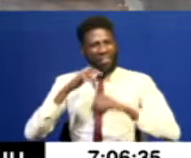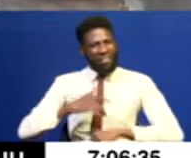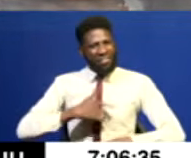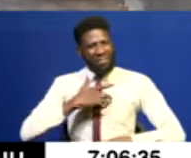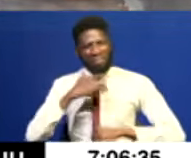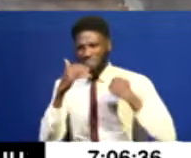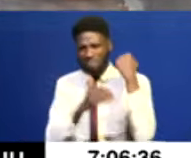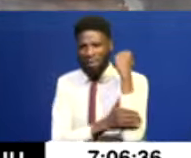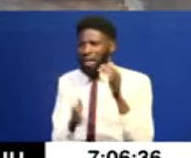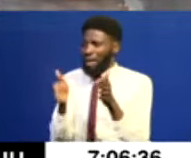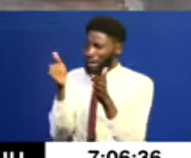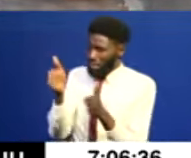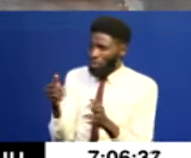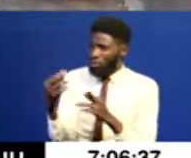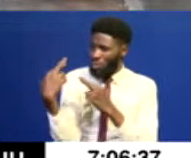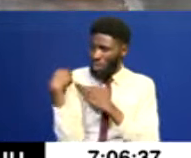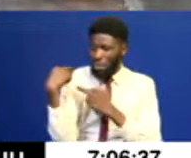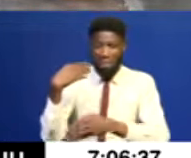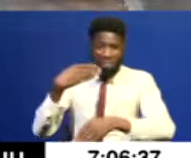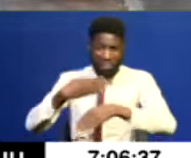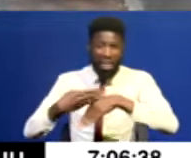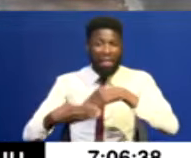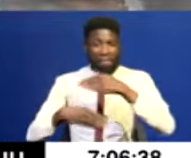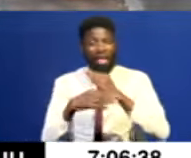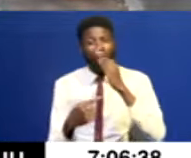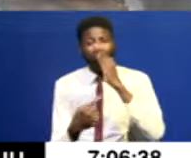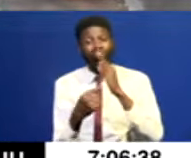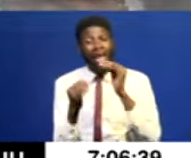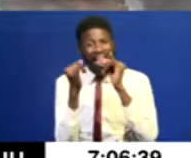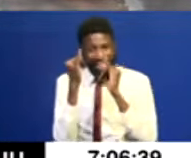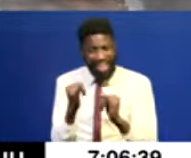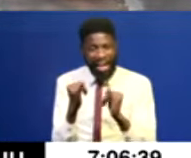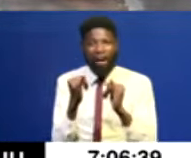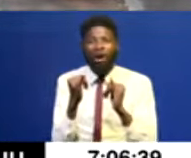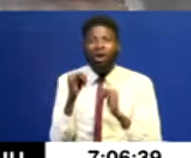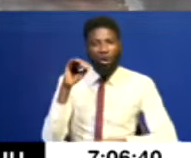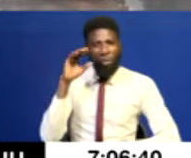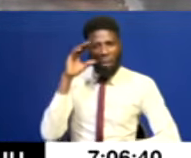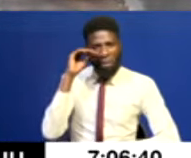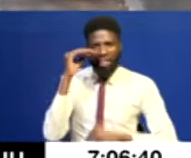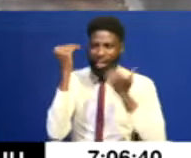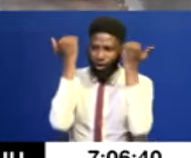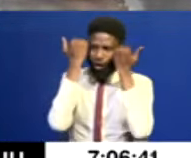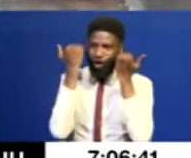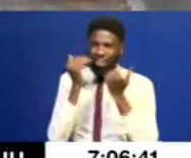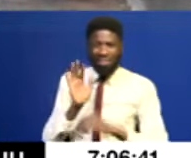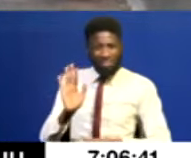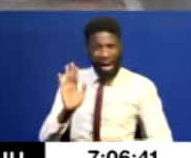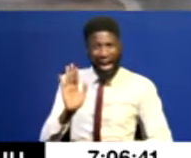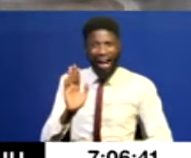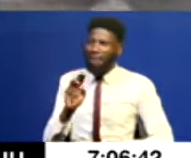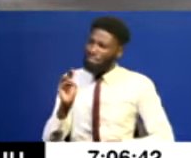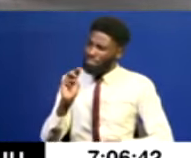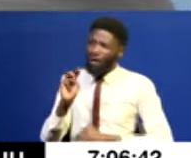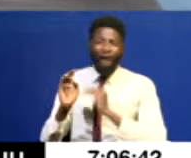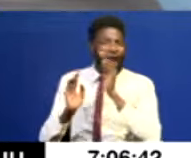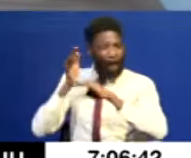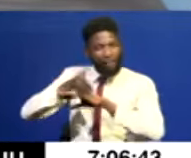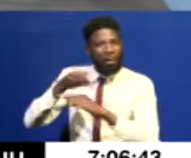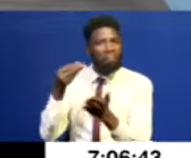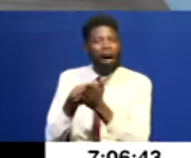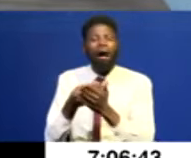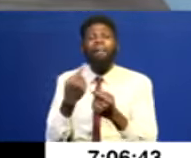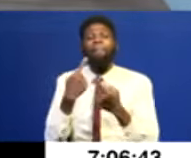ujenzi wa jengo la kisasa la mahakama mjini Mombasa la thamani ya shilingi ama la mamilioni ya pesa.